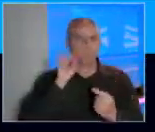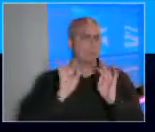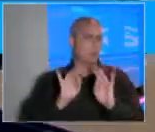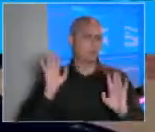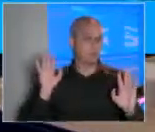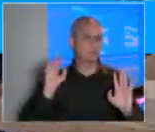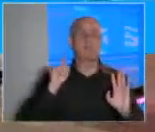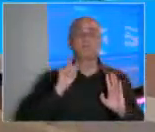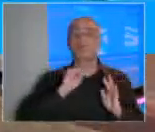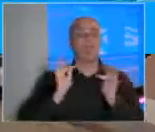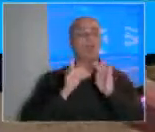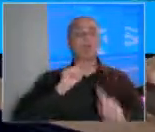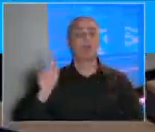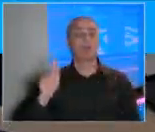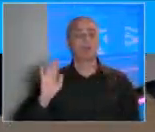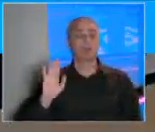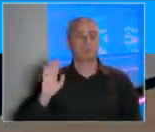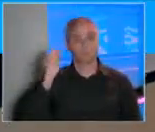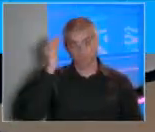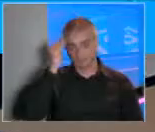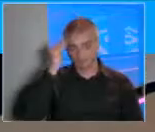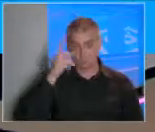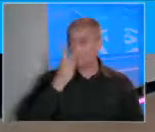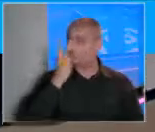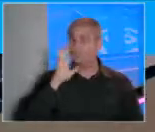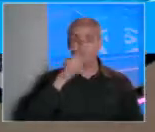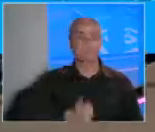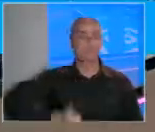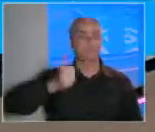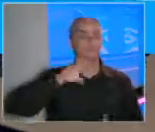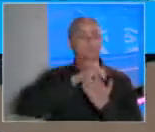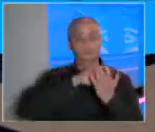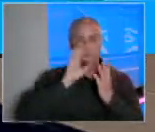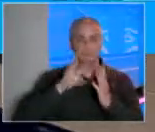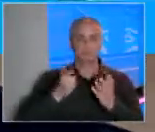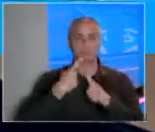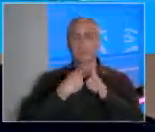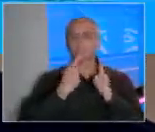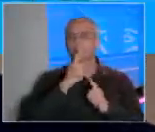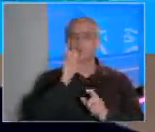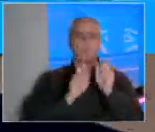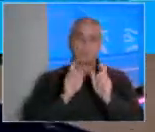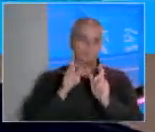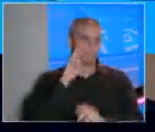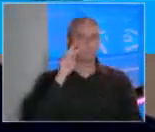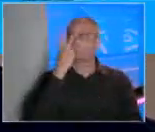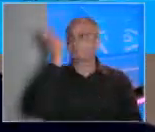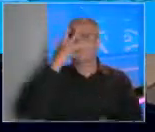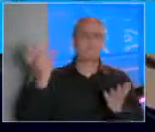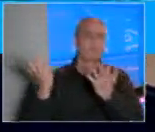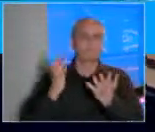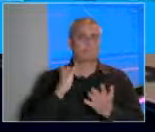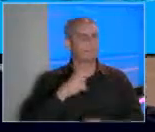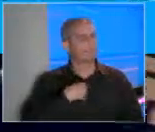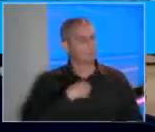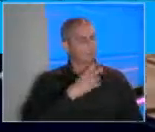להתנגד, ללא קרע. תזכרו שמתחת לאותם 25 ראשי רשויות, יש 500,000 תושבים שמסתכלים ולא מבינים על מה מדובר. יגאל,